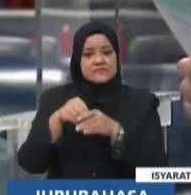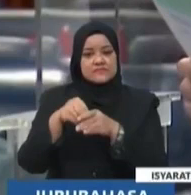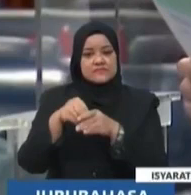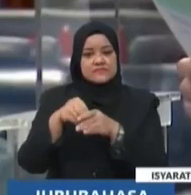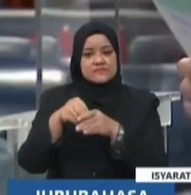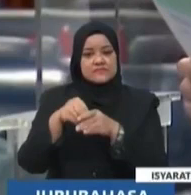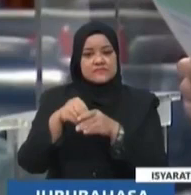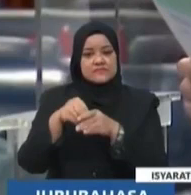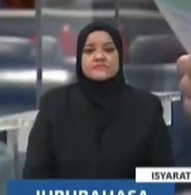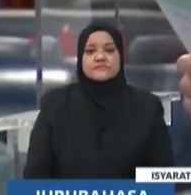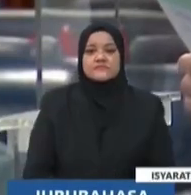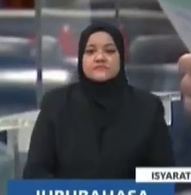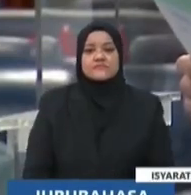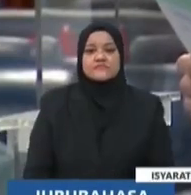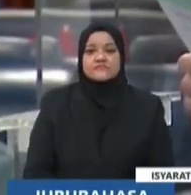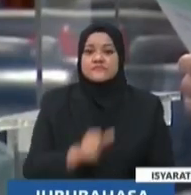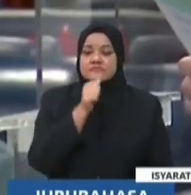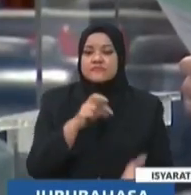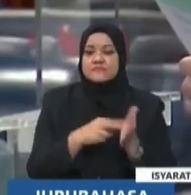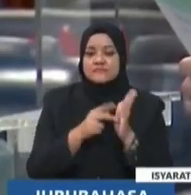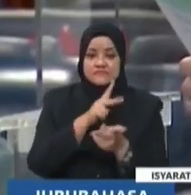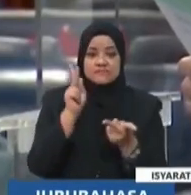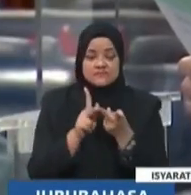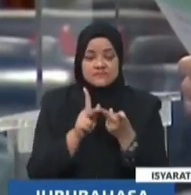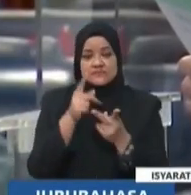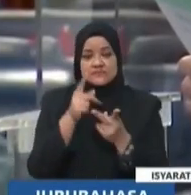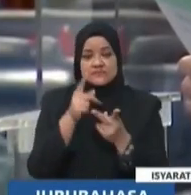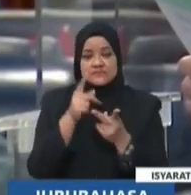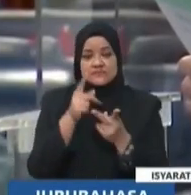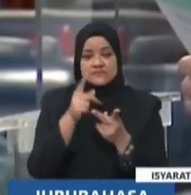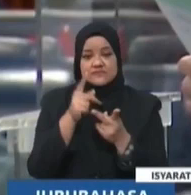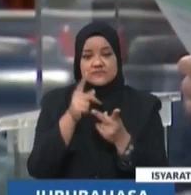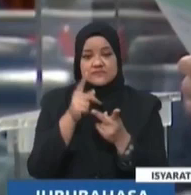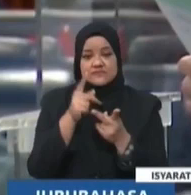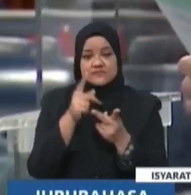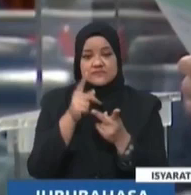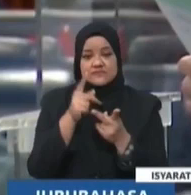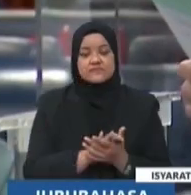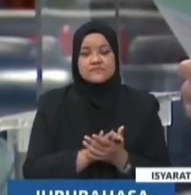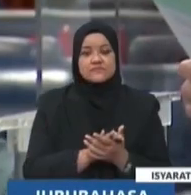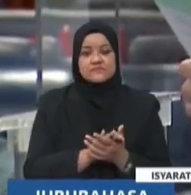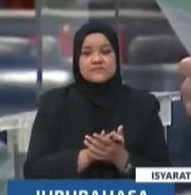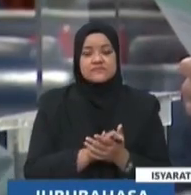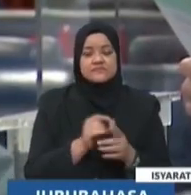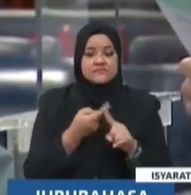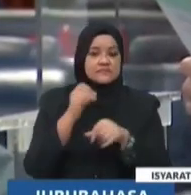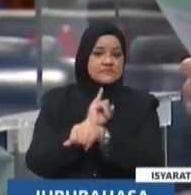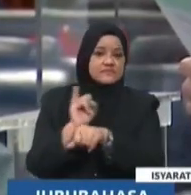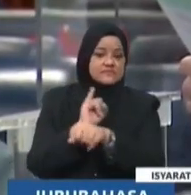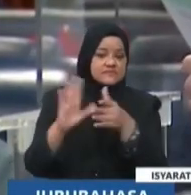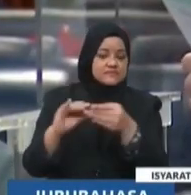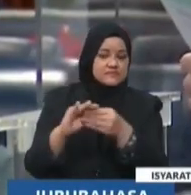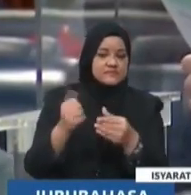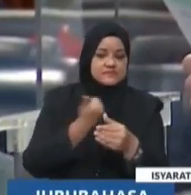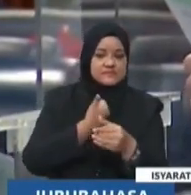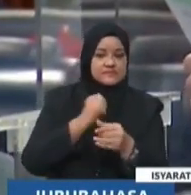film Bukan bukan kau lebih wajah untuk anggota daripada induksi